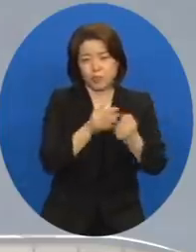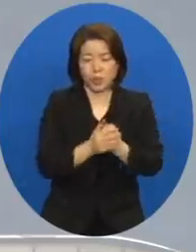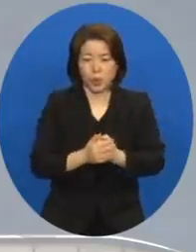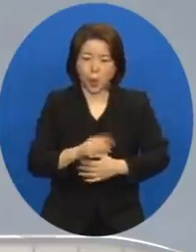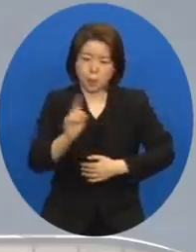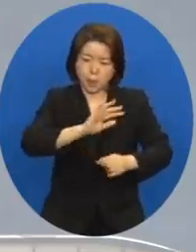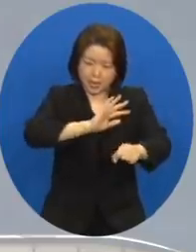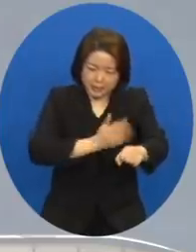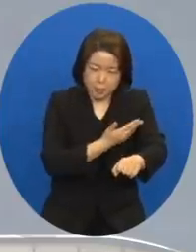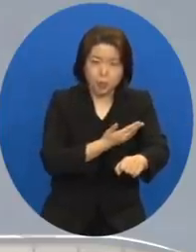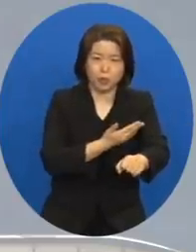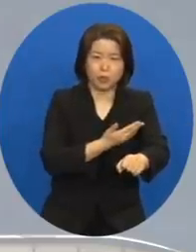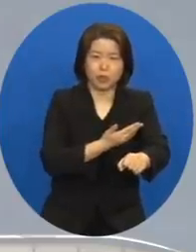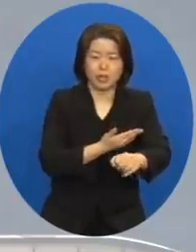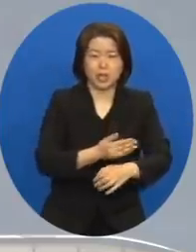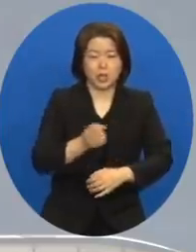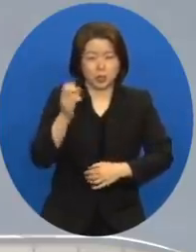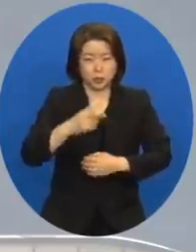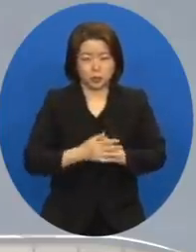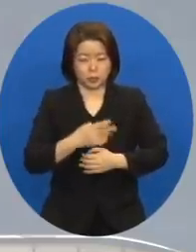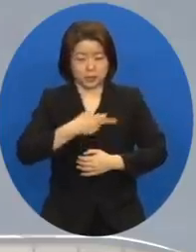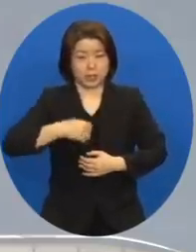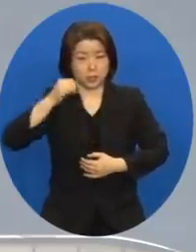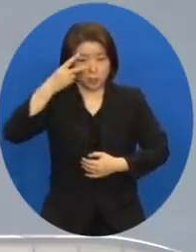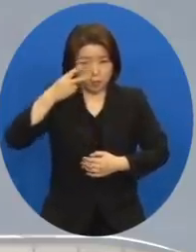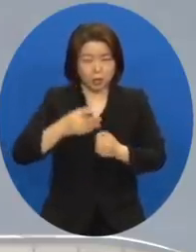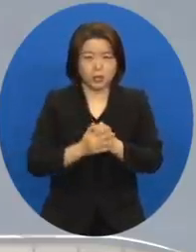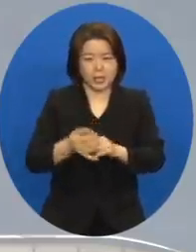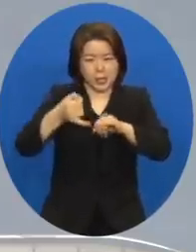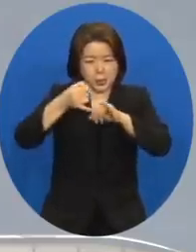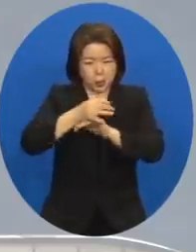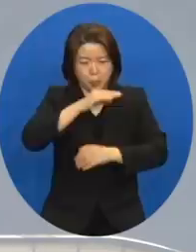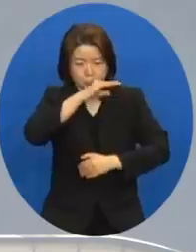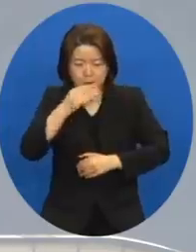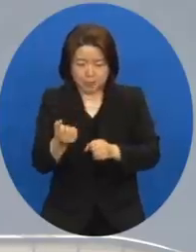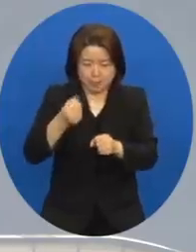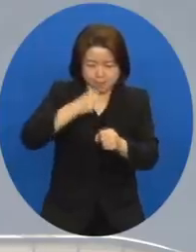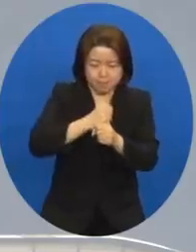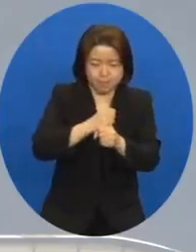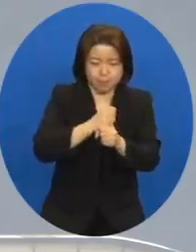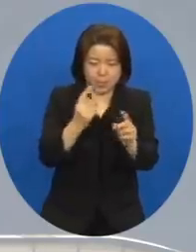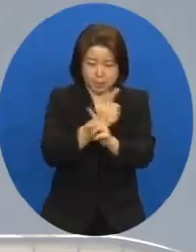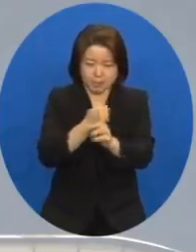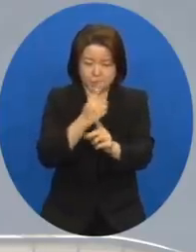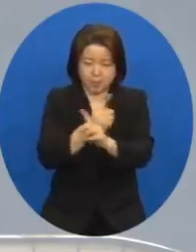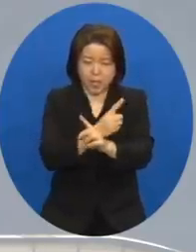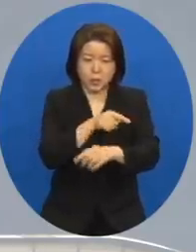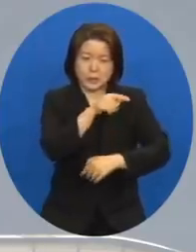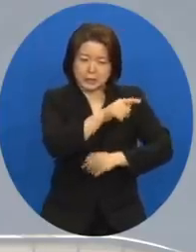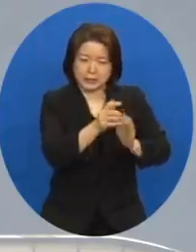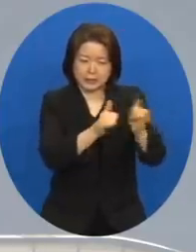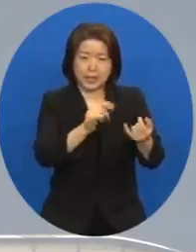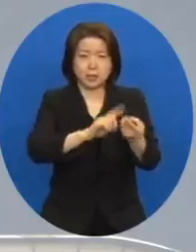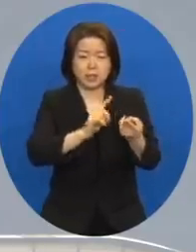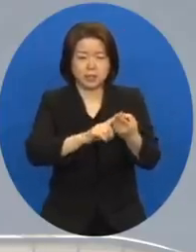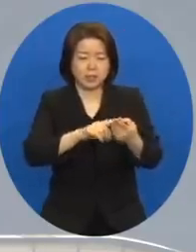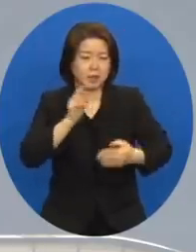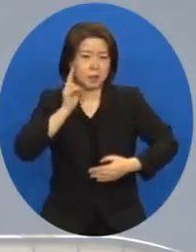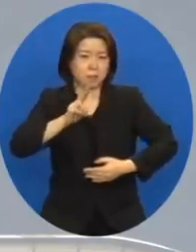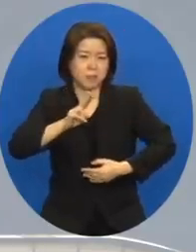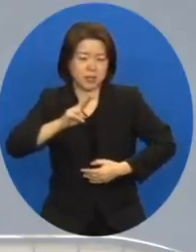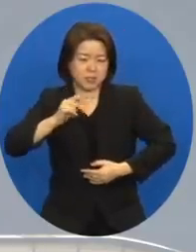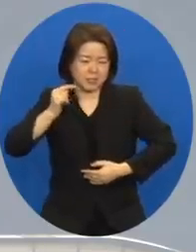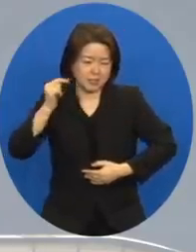잘못되었는지 사도 바울이 반드시 바로잡아 줘야 될 사람들의 잘못에 대해서 아주 엄한